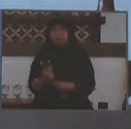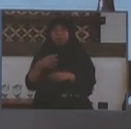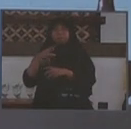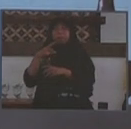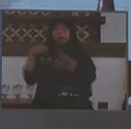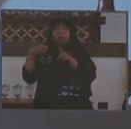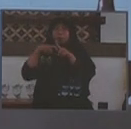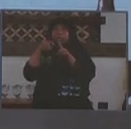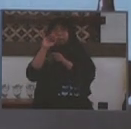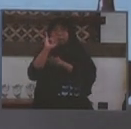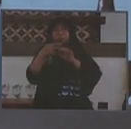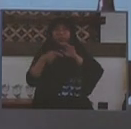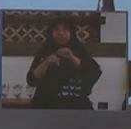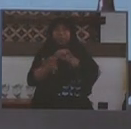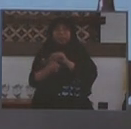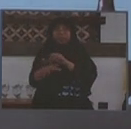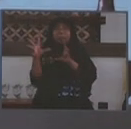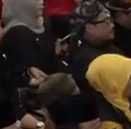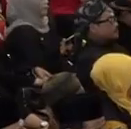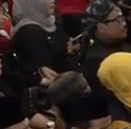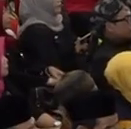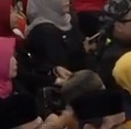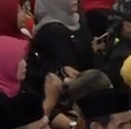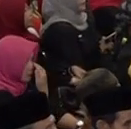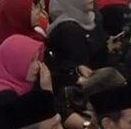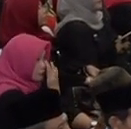menjerit nanti Brebes Melakukan lompatan